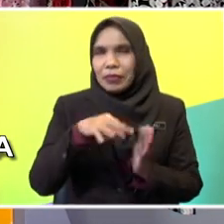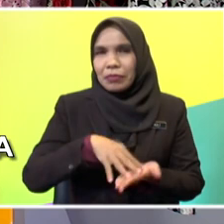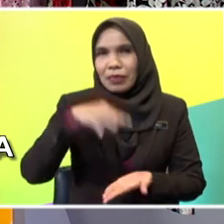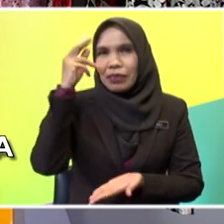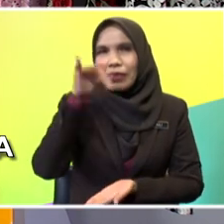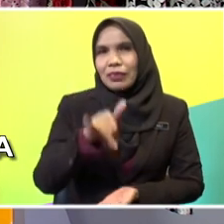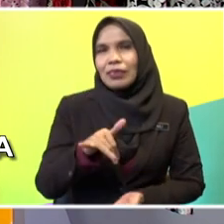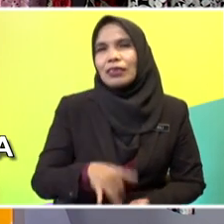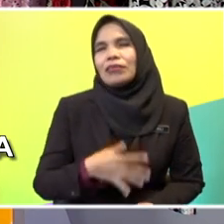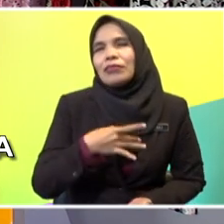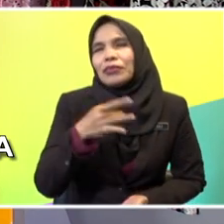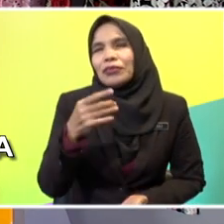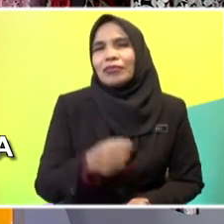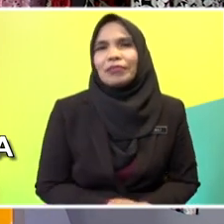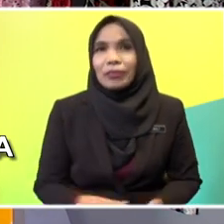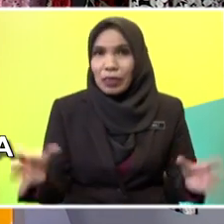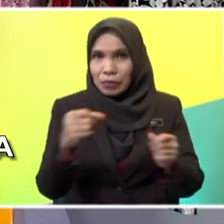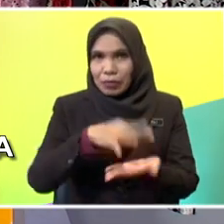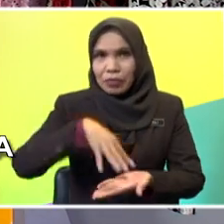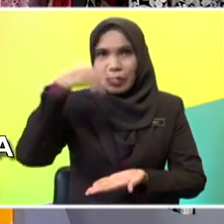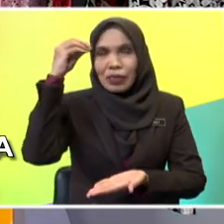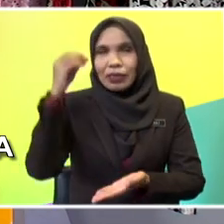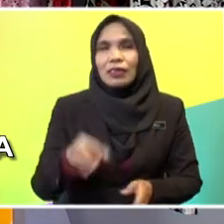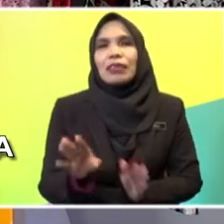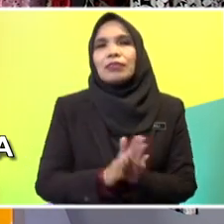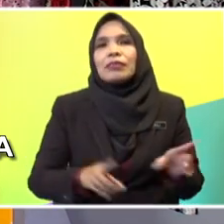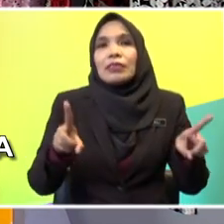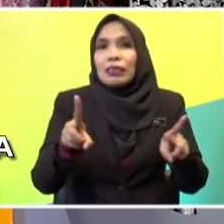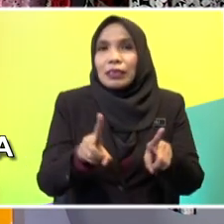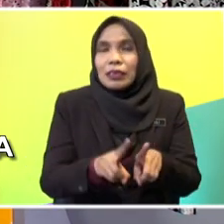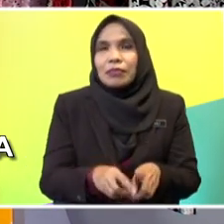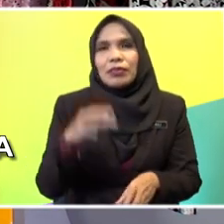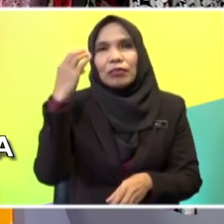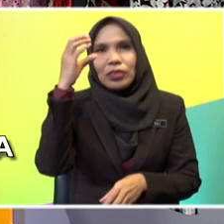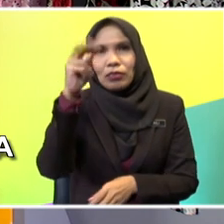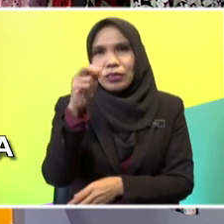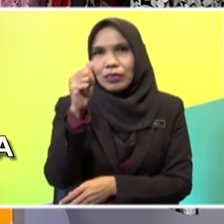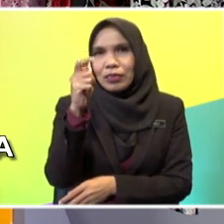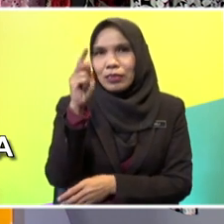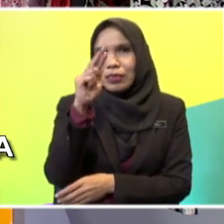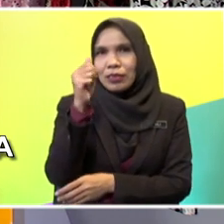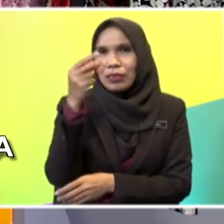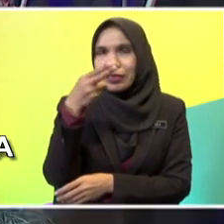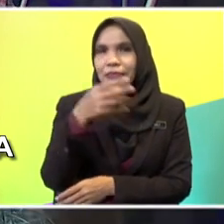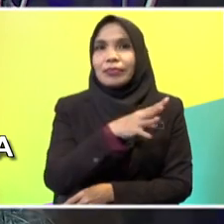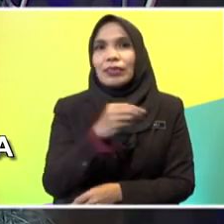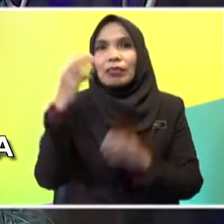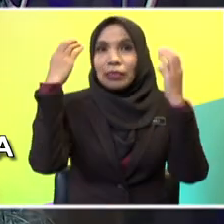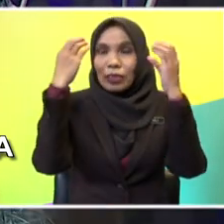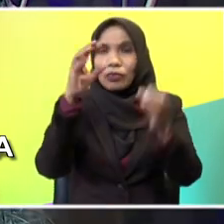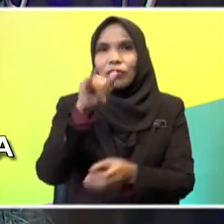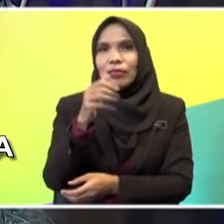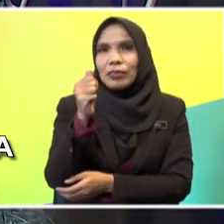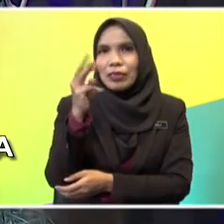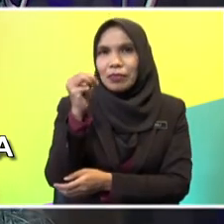sama-sama dapat belajar bersama dengan Cikgu Natra dan juga Cikgu Jamaliah cara membuat ukuran pola blouse. Seronok sangat saya hari ini,